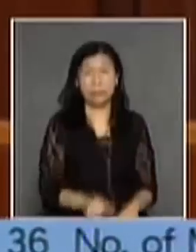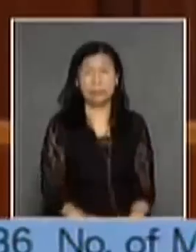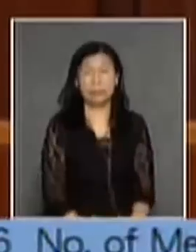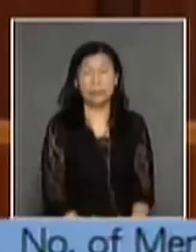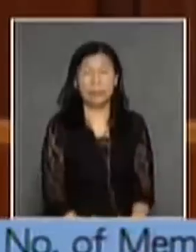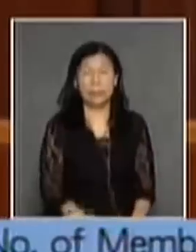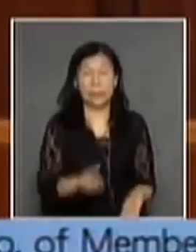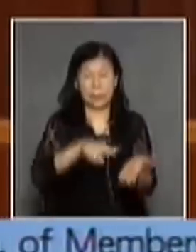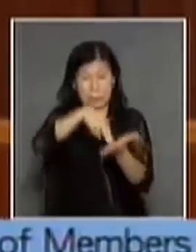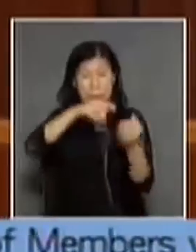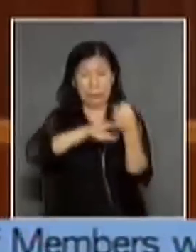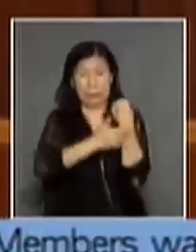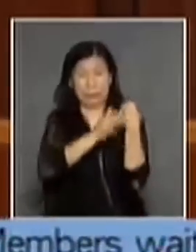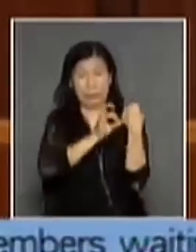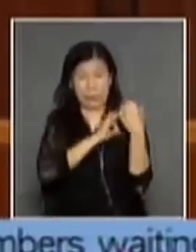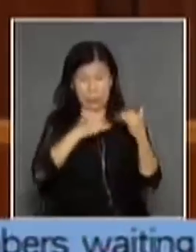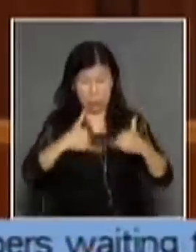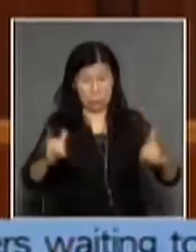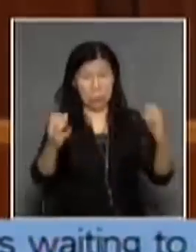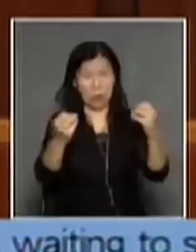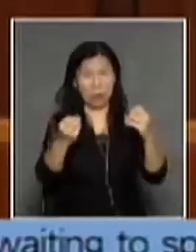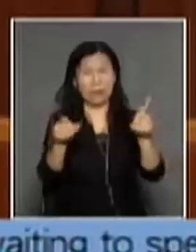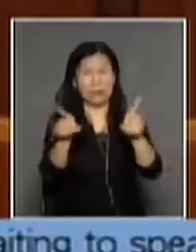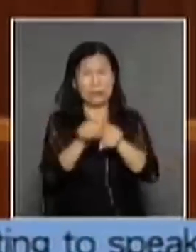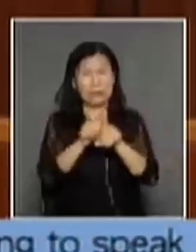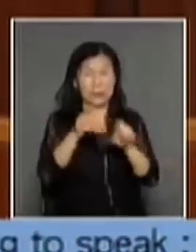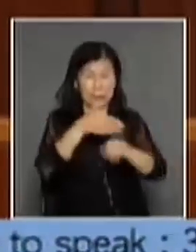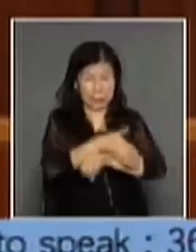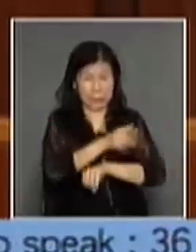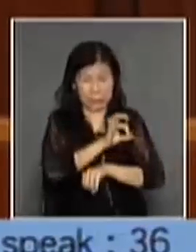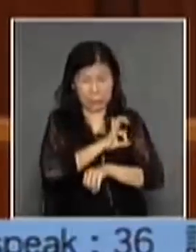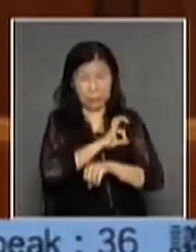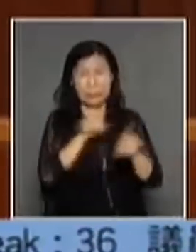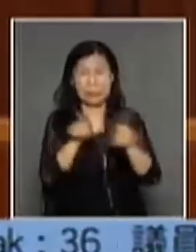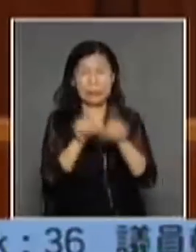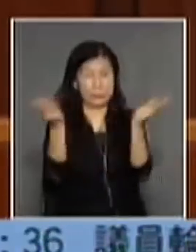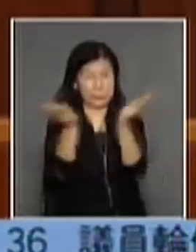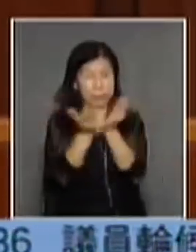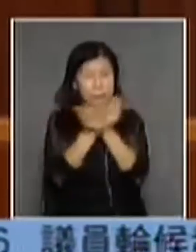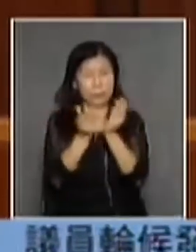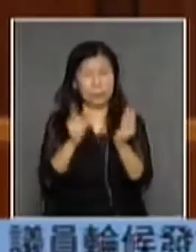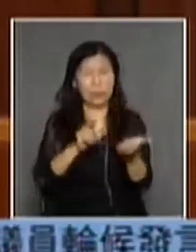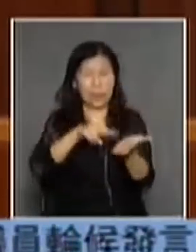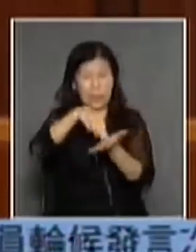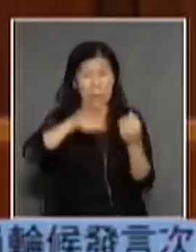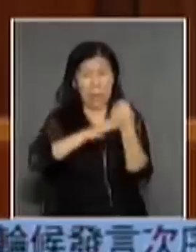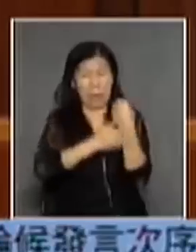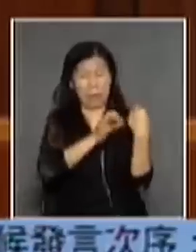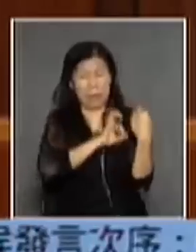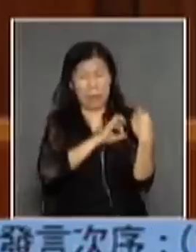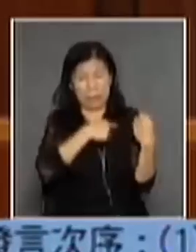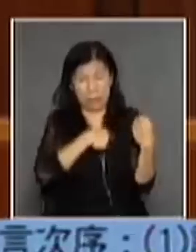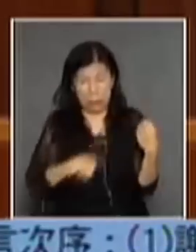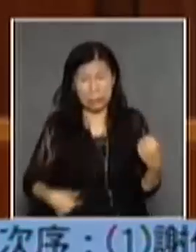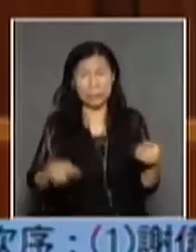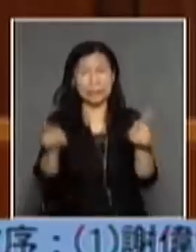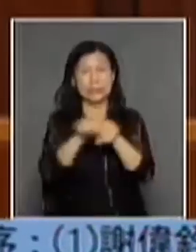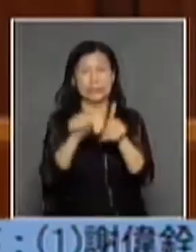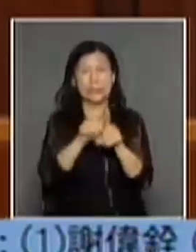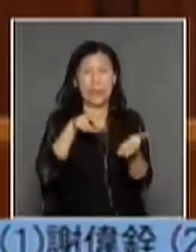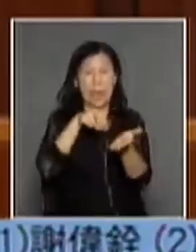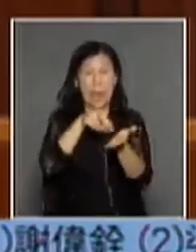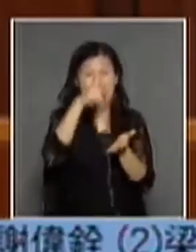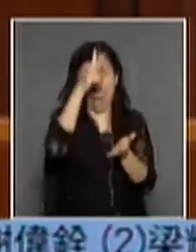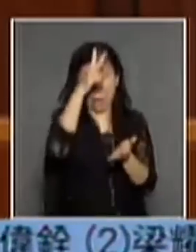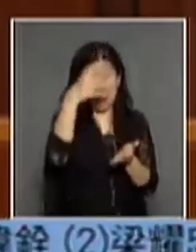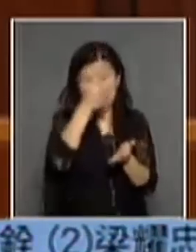我哋喺立法会议事厅里面应该讲事实，喺社会上我哋都讲事实。对立法会议员嘅事情呢讲事实，对行政长官嘅